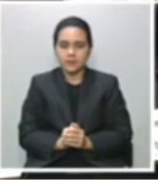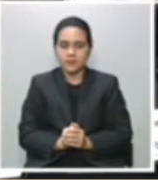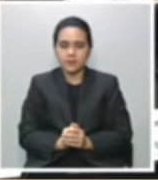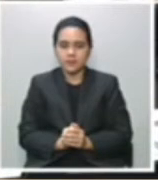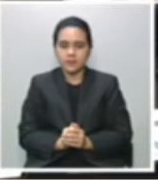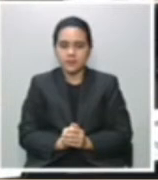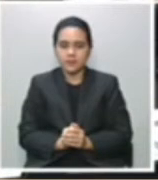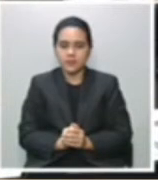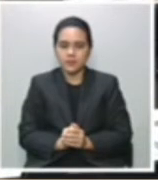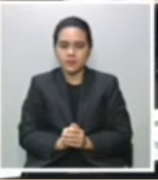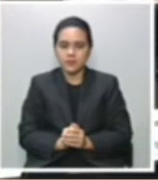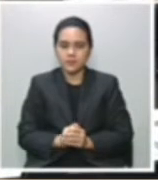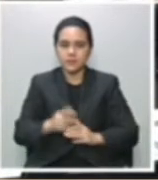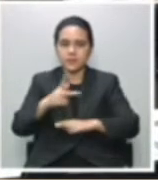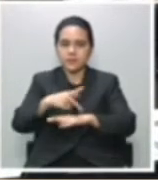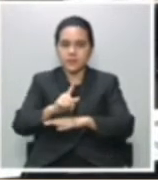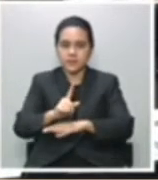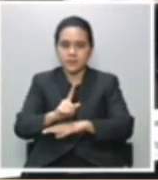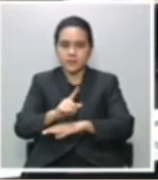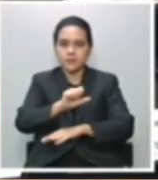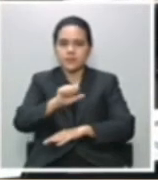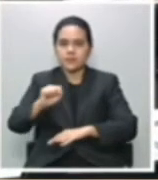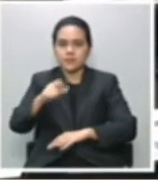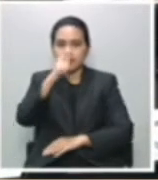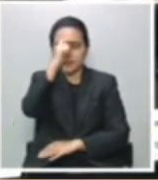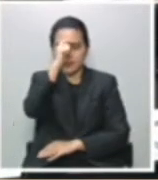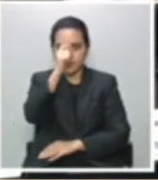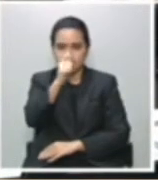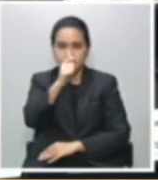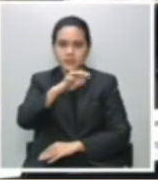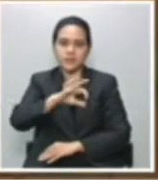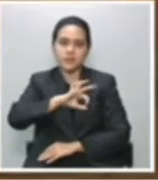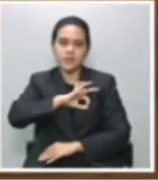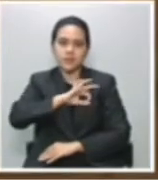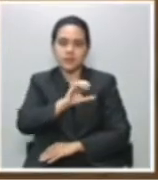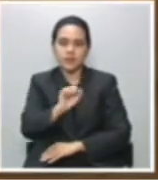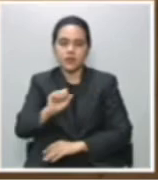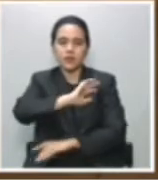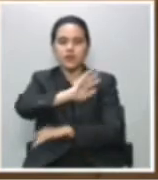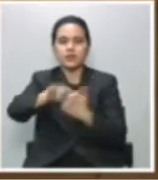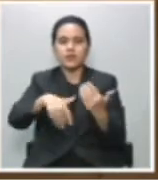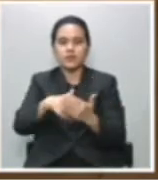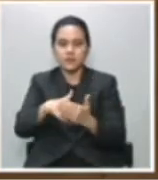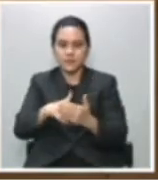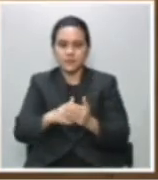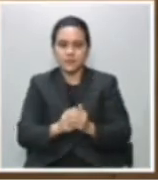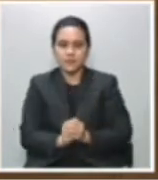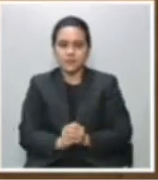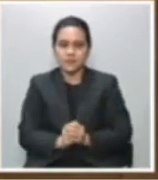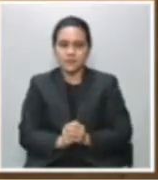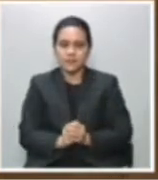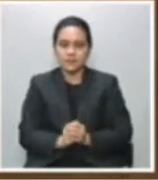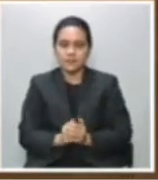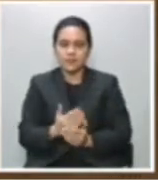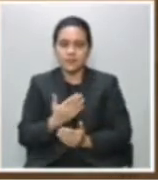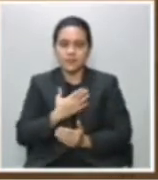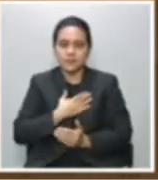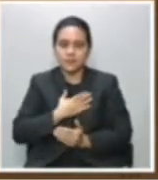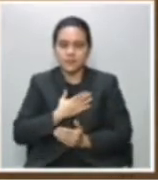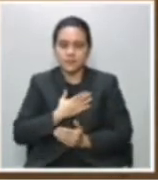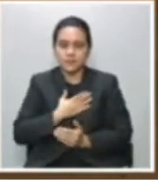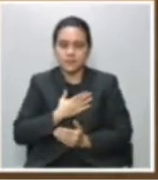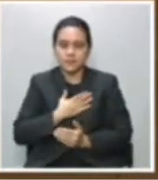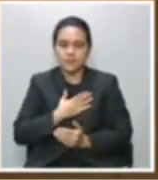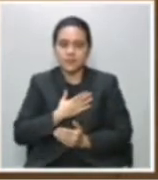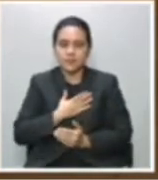กราบเรียนท่านประธานสภาที่เคารพและสมาชิกที่เคารพทุกท่านครับกับผมขอเรียน